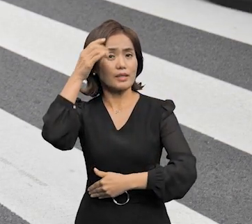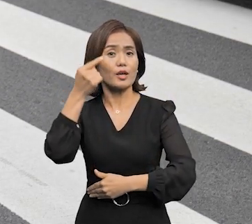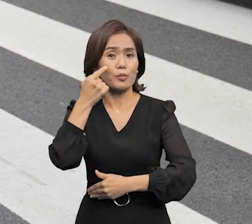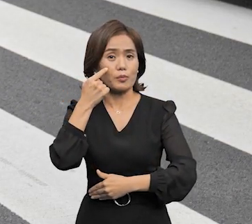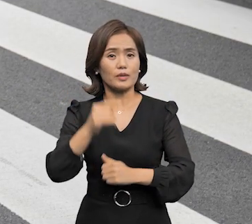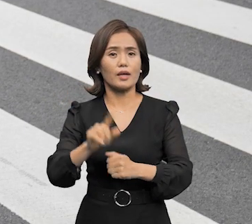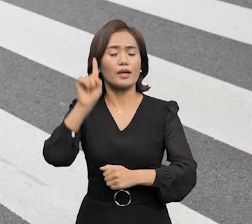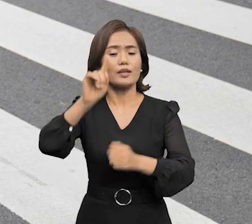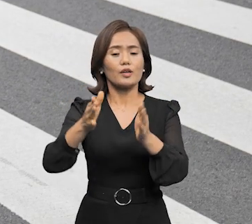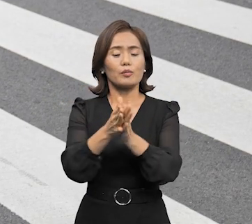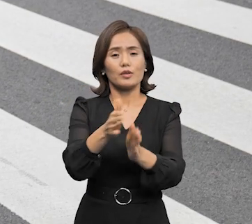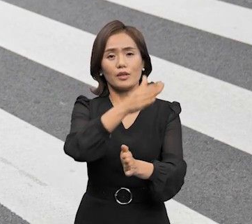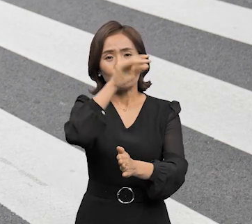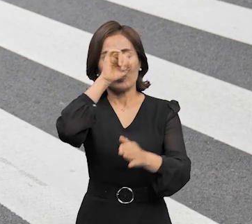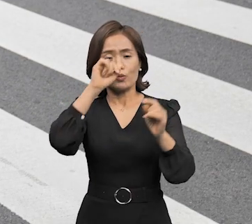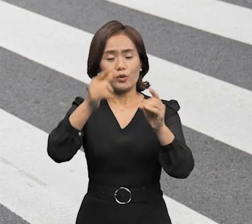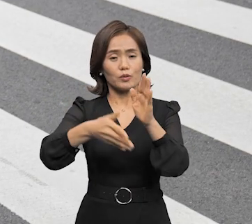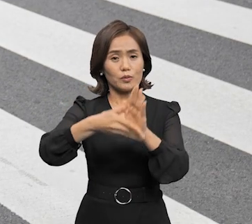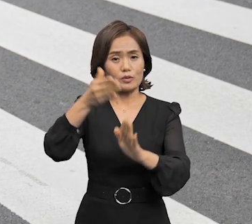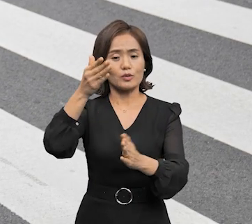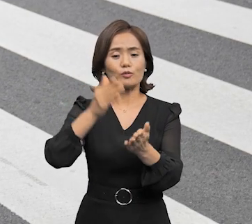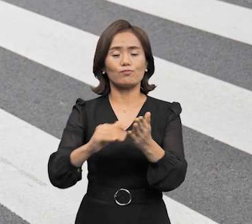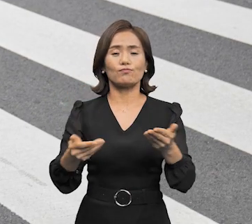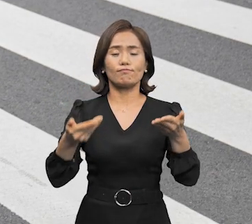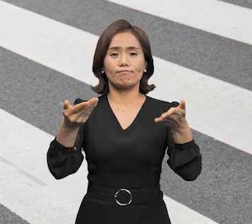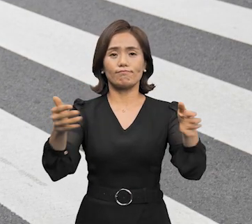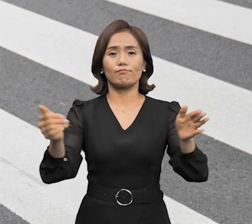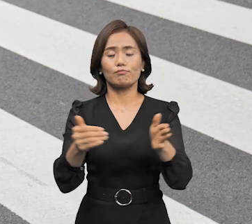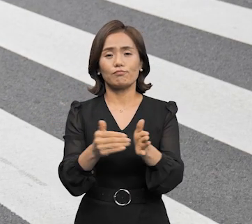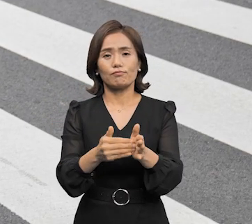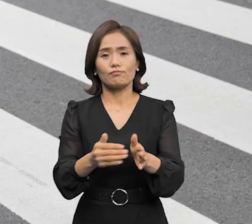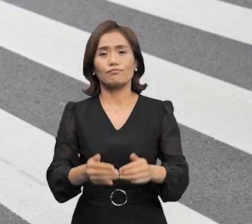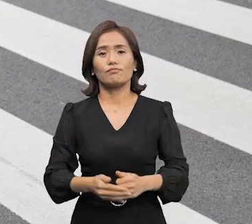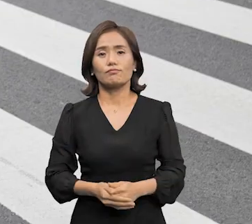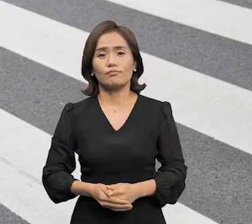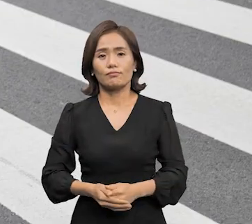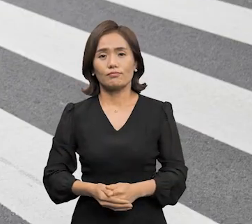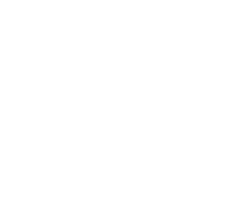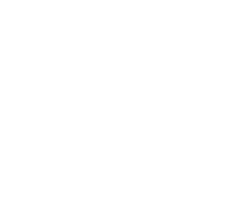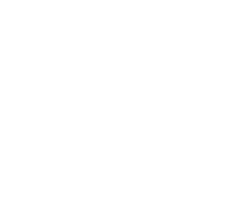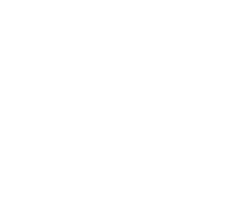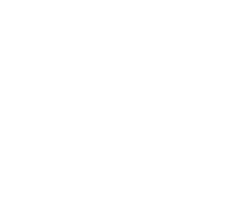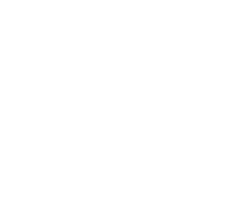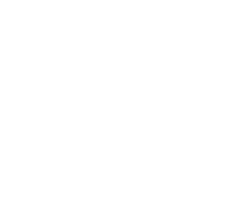바라봅니다. 내일이 빛나는 기회 도시에서 헬로 광주 정지현입니다.